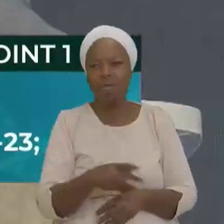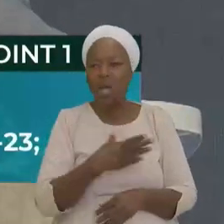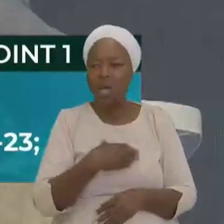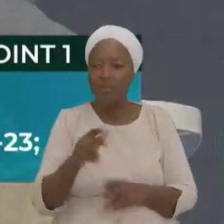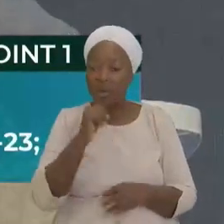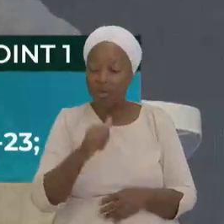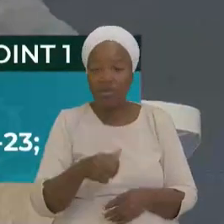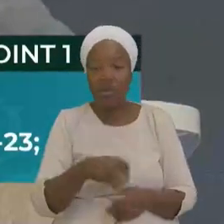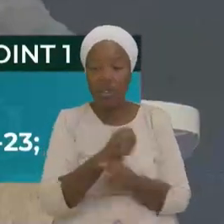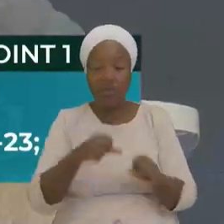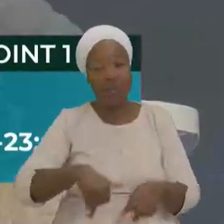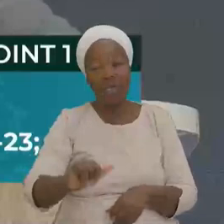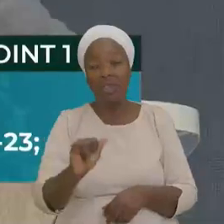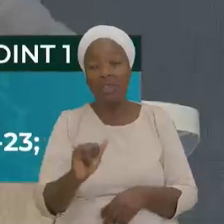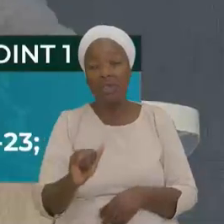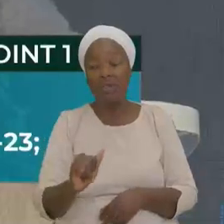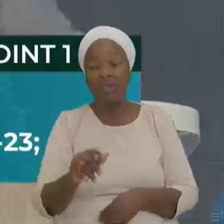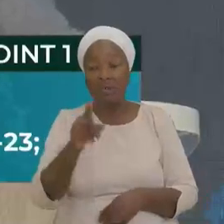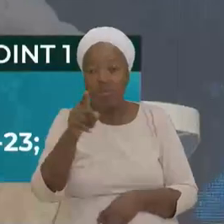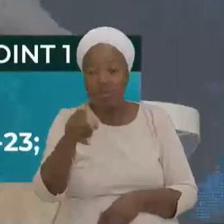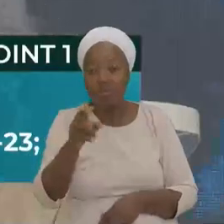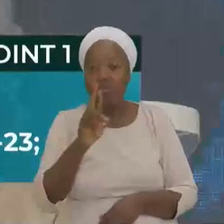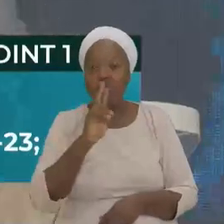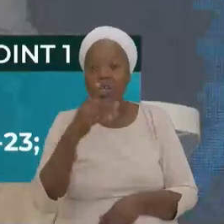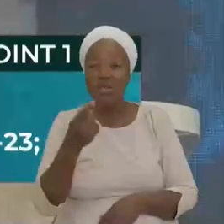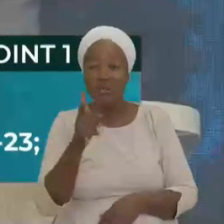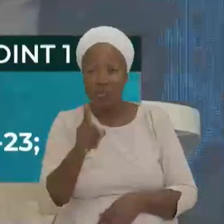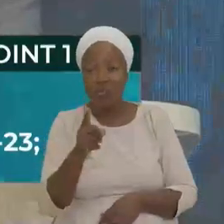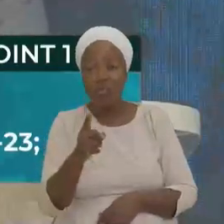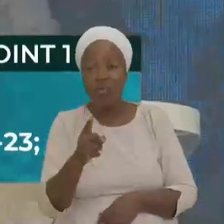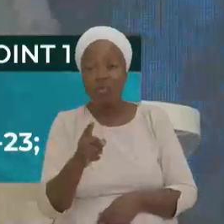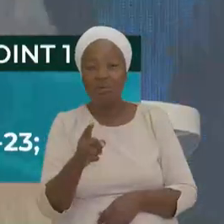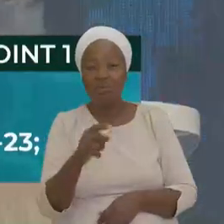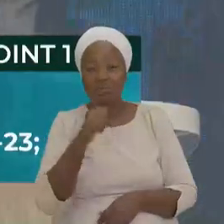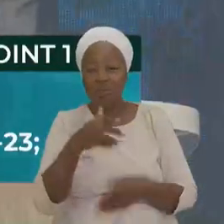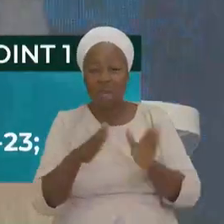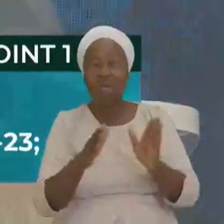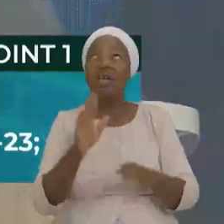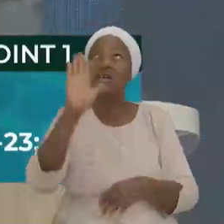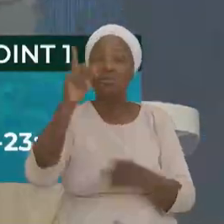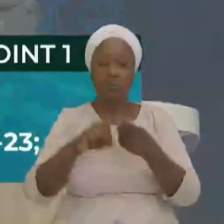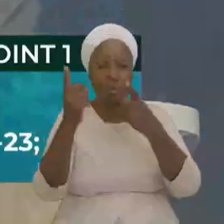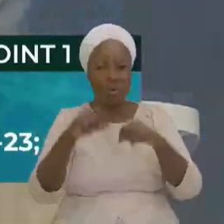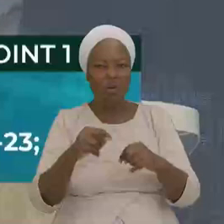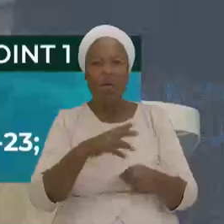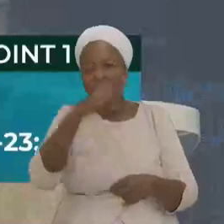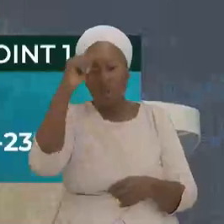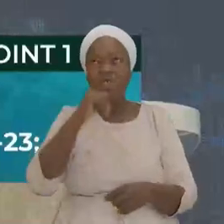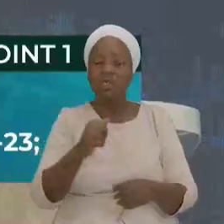Il est mort pour toi. Et si tu n'es pas encore sauvé, c'est toi qui retarde sa